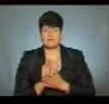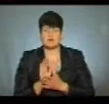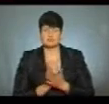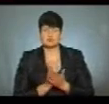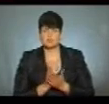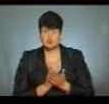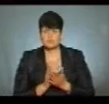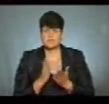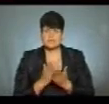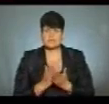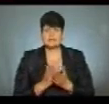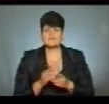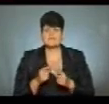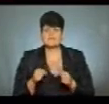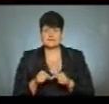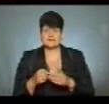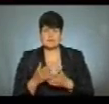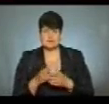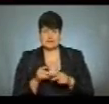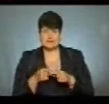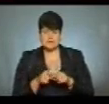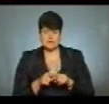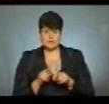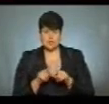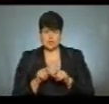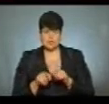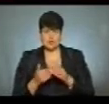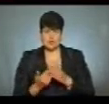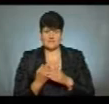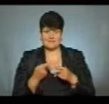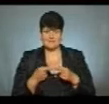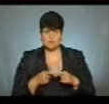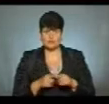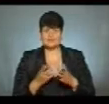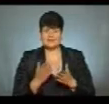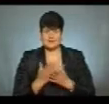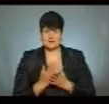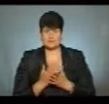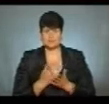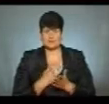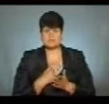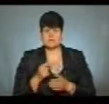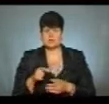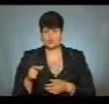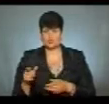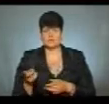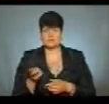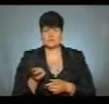доріг відділ якості і технічного контролю і нових технологій, де в нас є люди, які